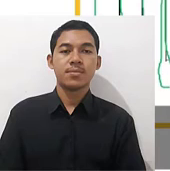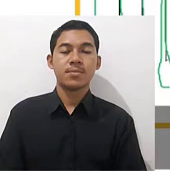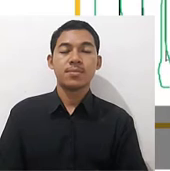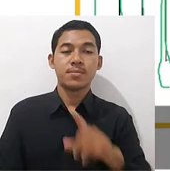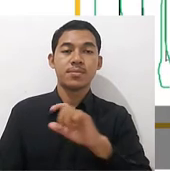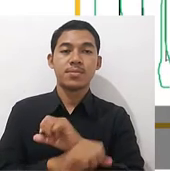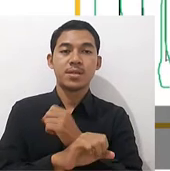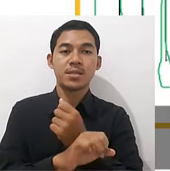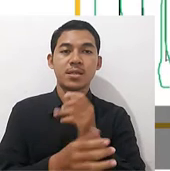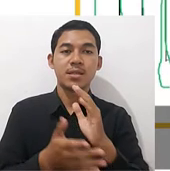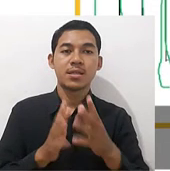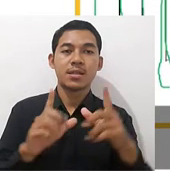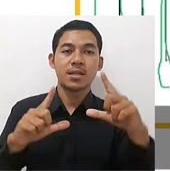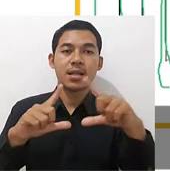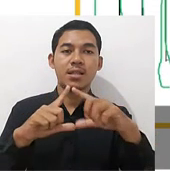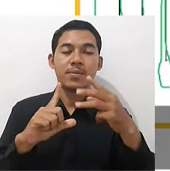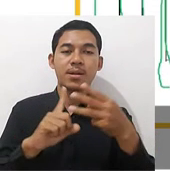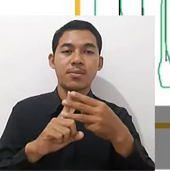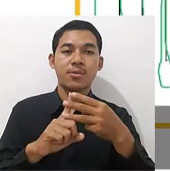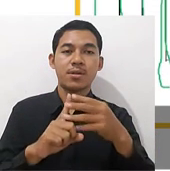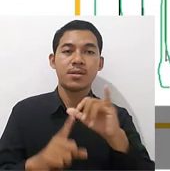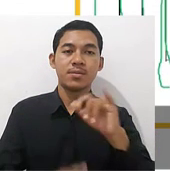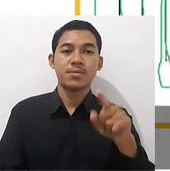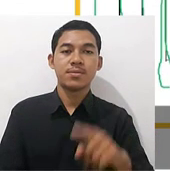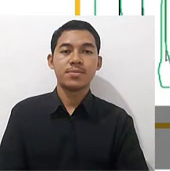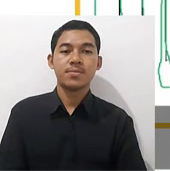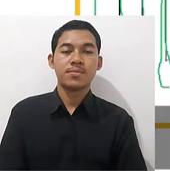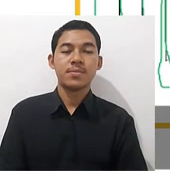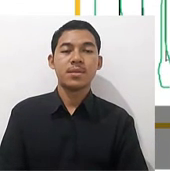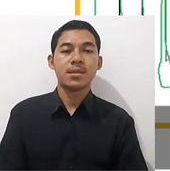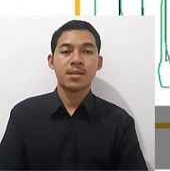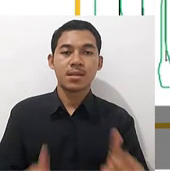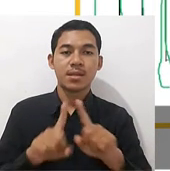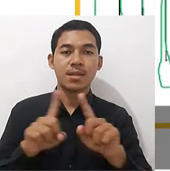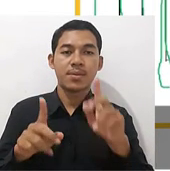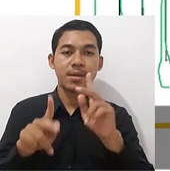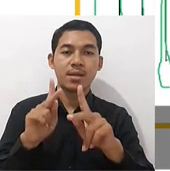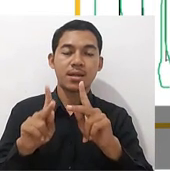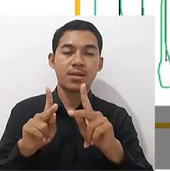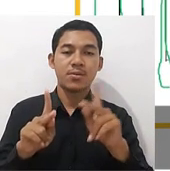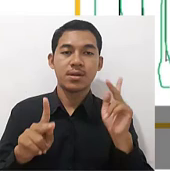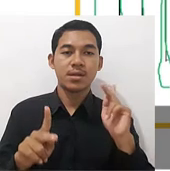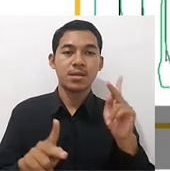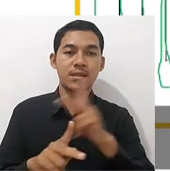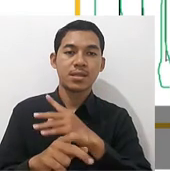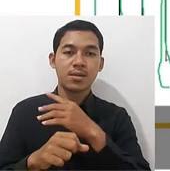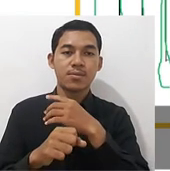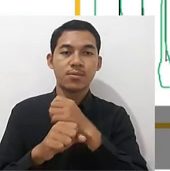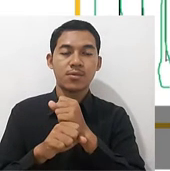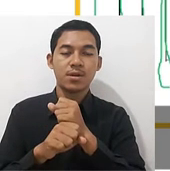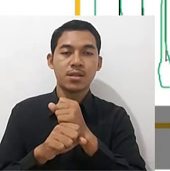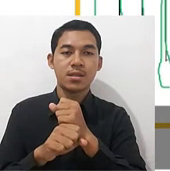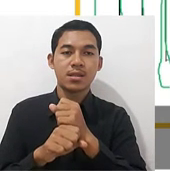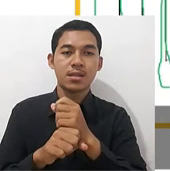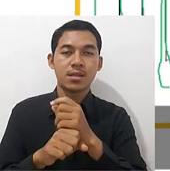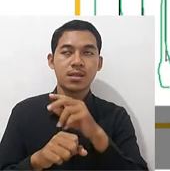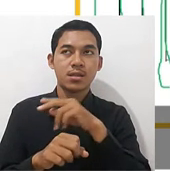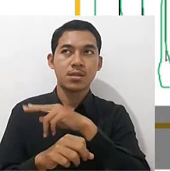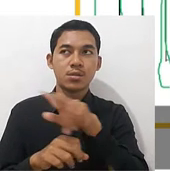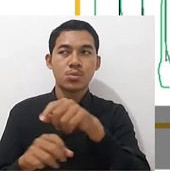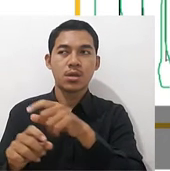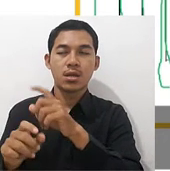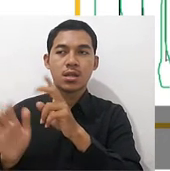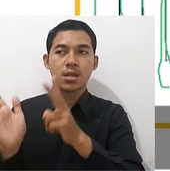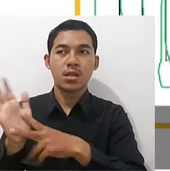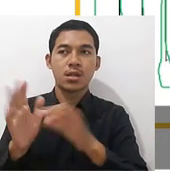Ini juga bisa dijadi aljabar boolean nih. Gitu ya. Cuman kalau yang ini kita bikin per not ya. Kita bikin